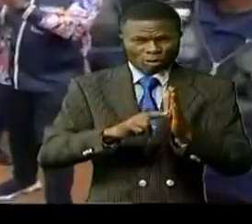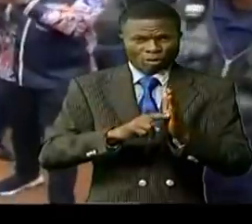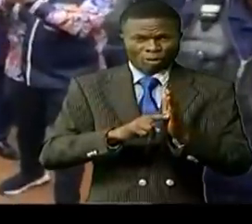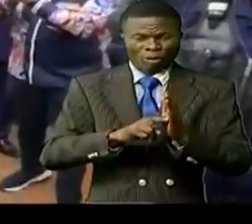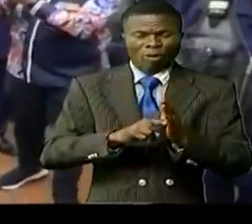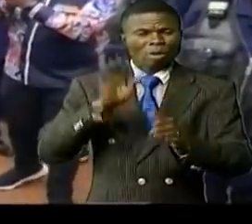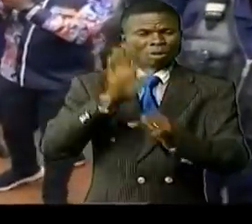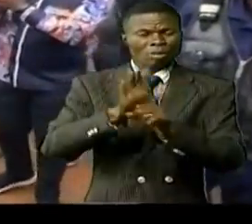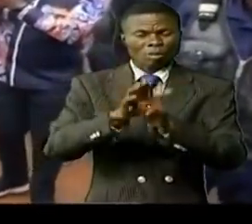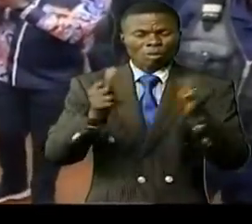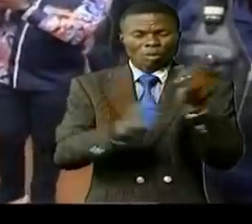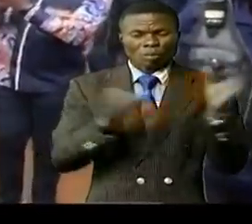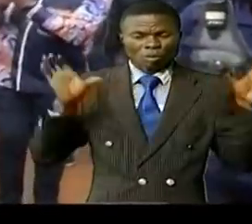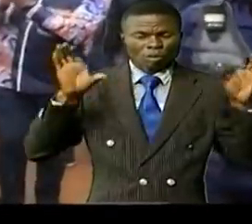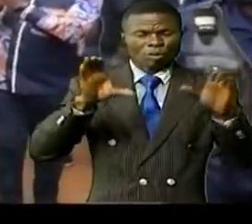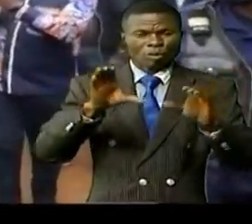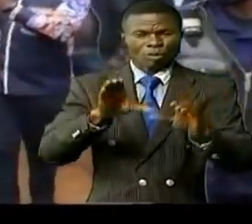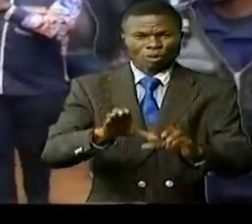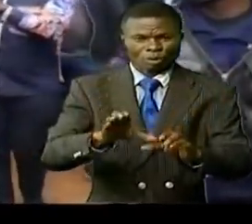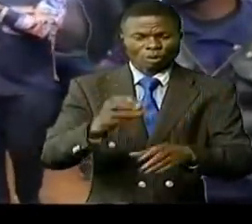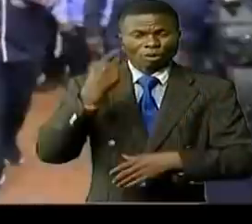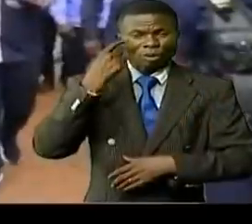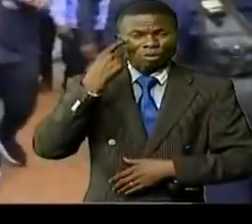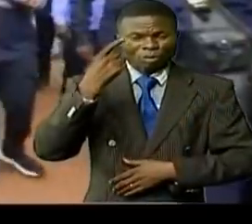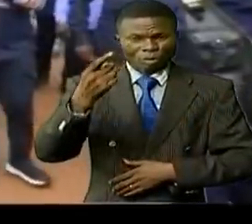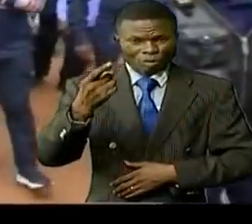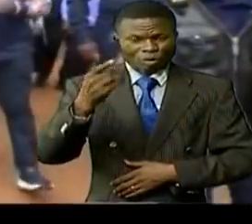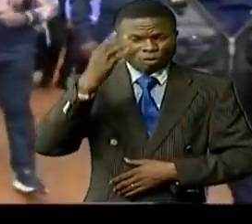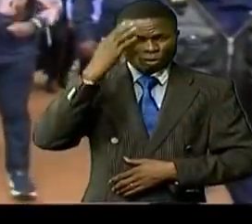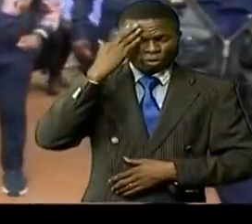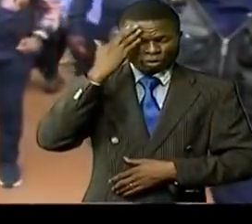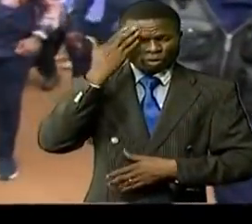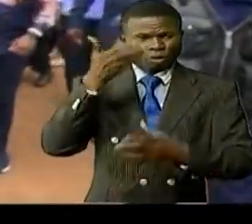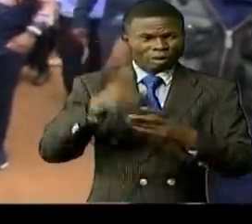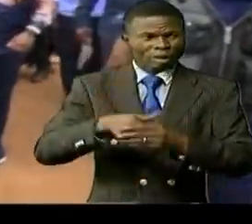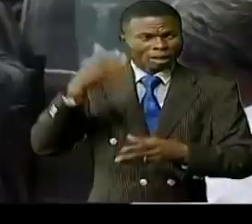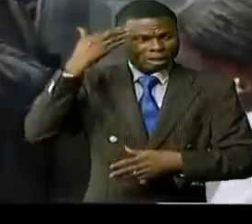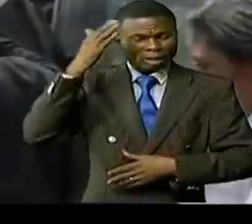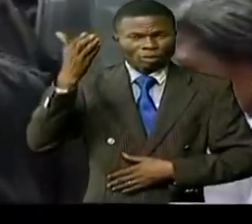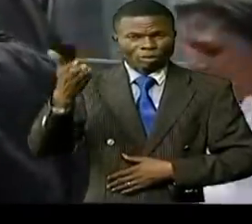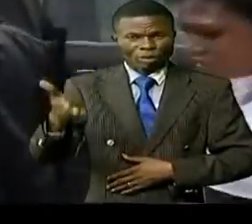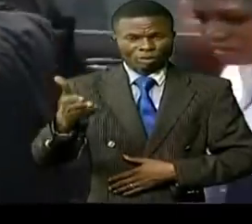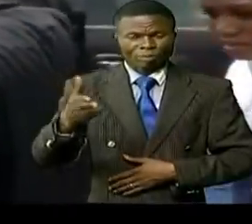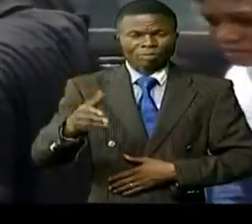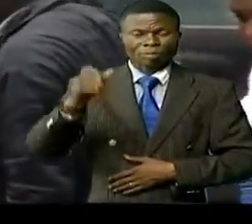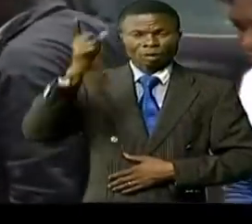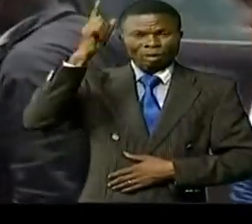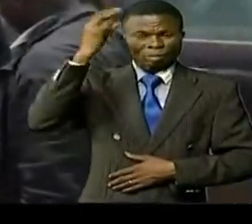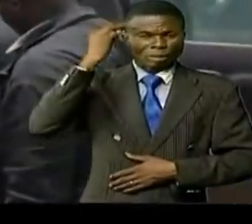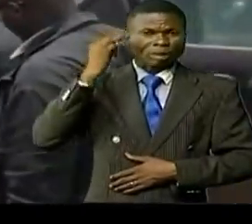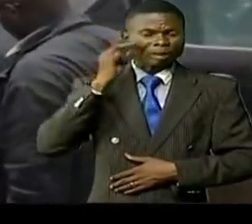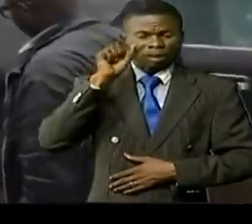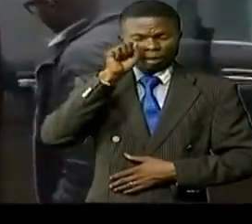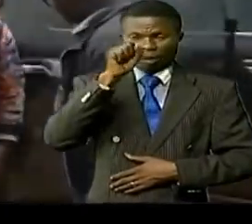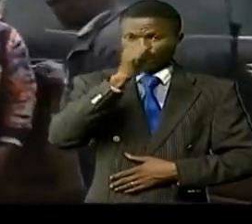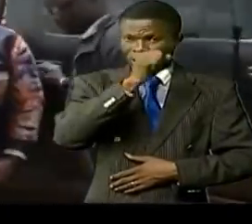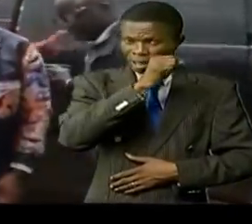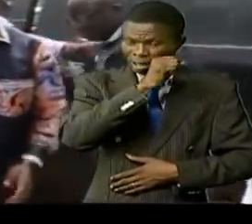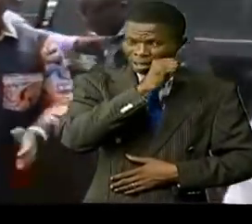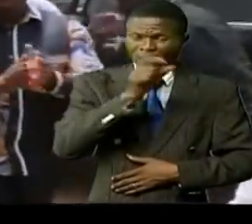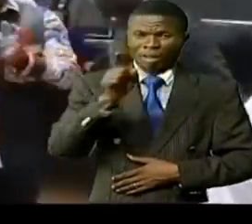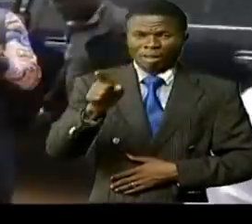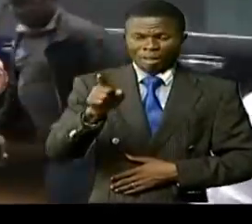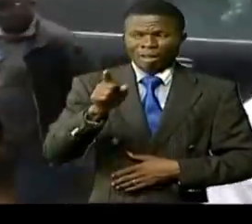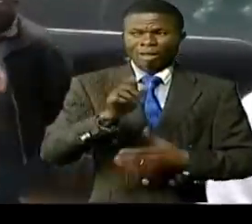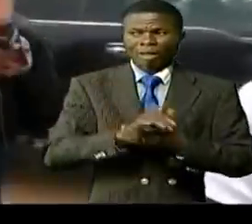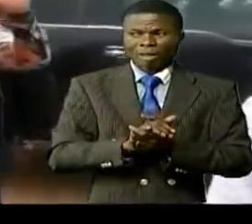de la population qui les découvrait pour la première fois dans son entité administrative. Jean-Michel Samalukonde Kyenge ne pouvait que